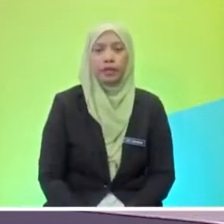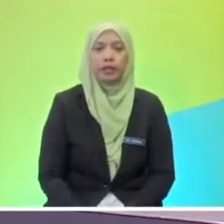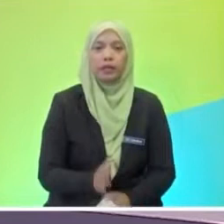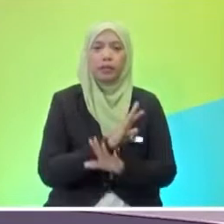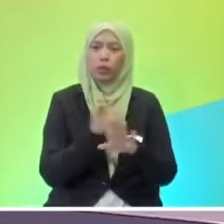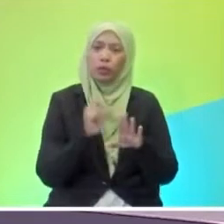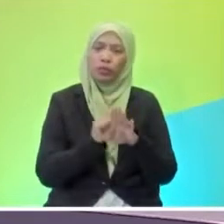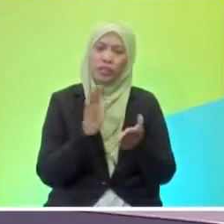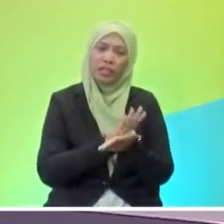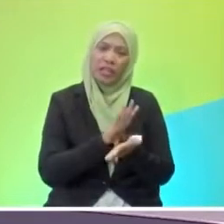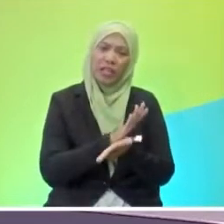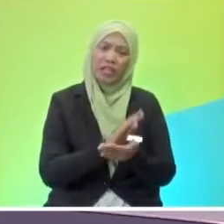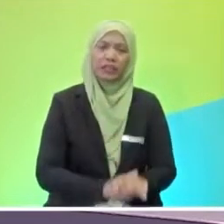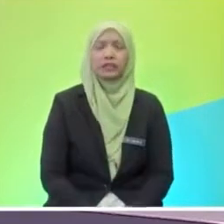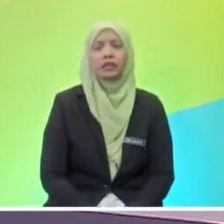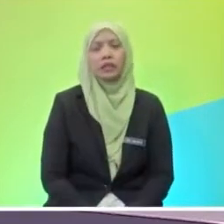polistrik